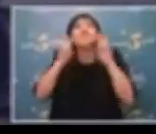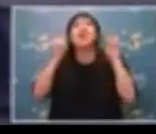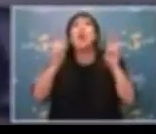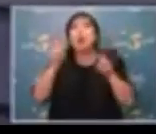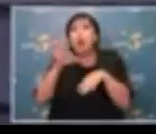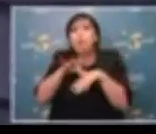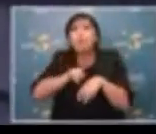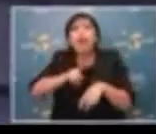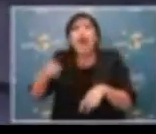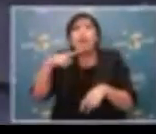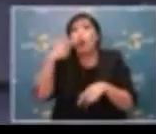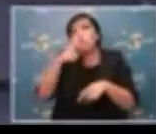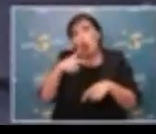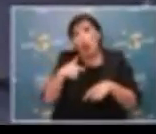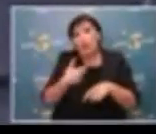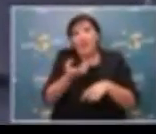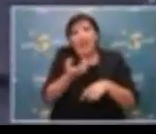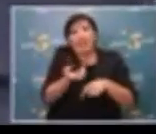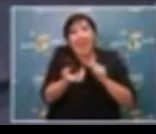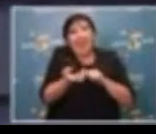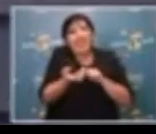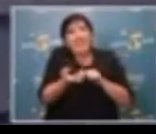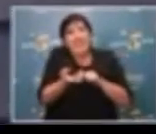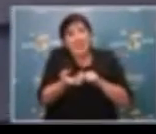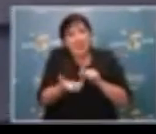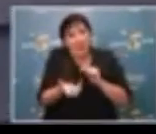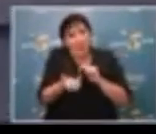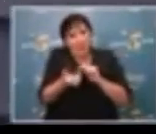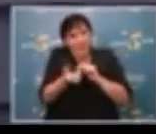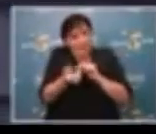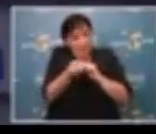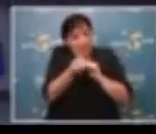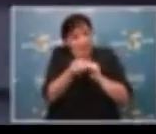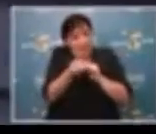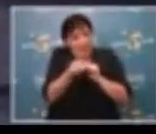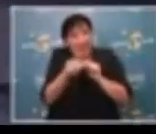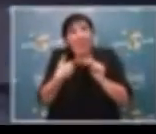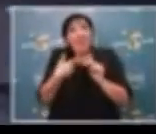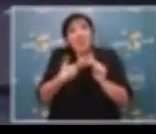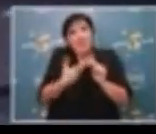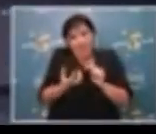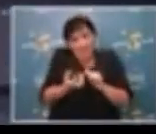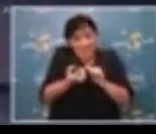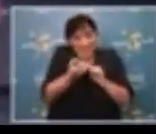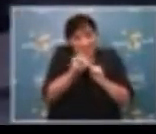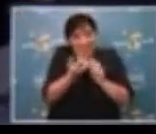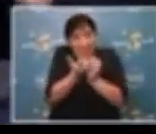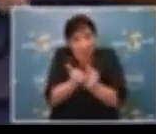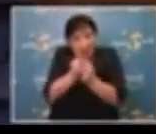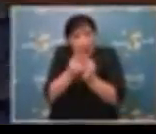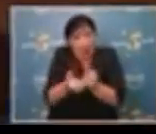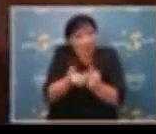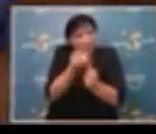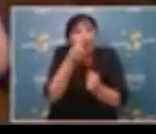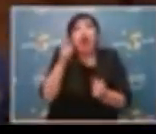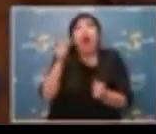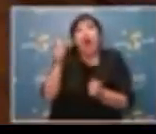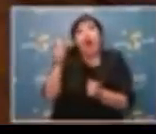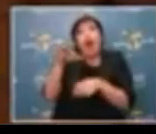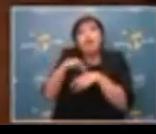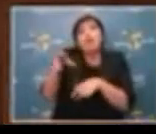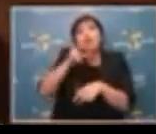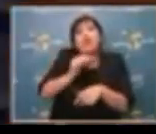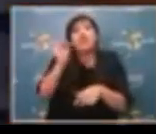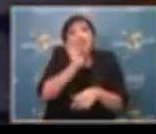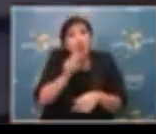Avevo un testicolo in ritenzione... Avevo un testicolo in ritenzione nello scroto e continuava a dire questo medico a